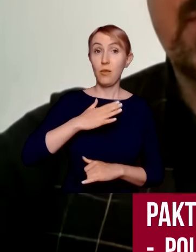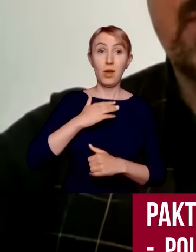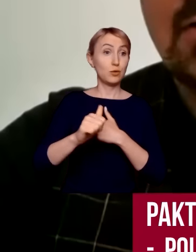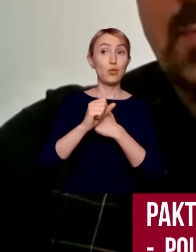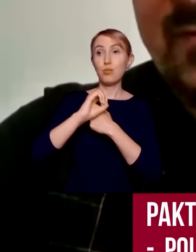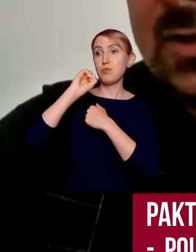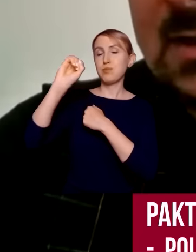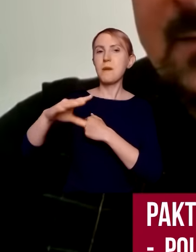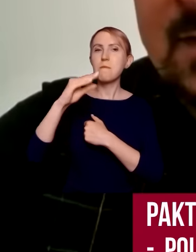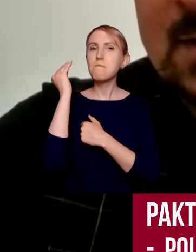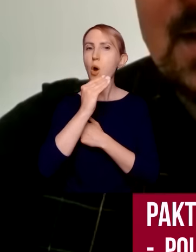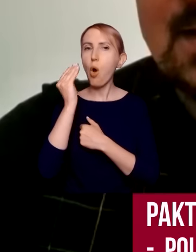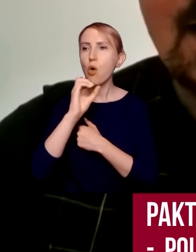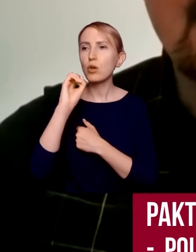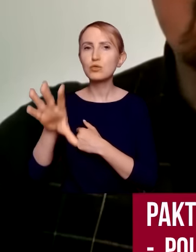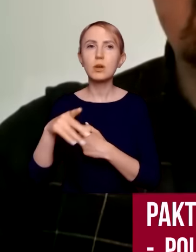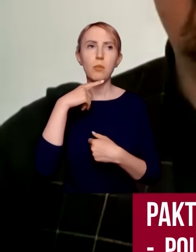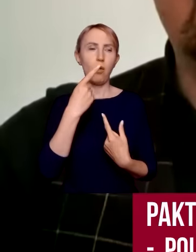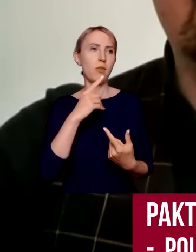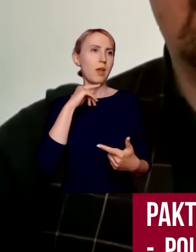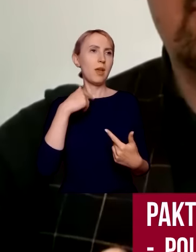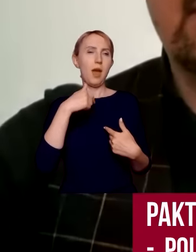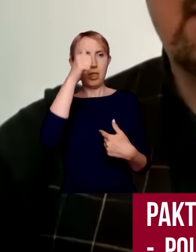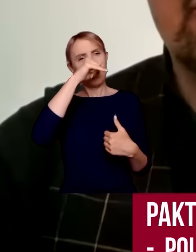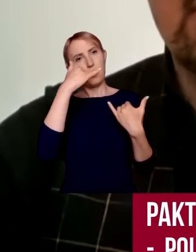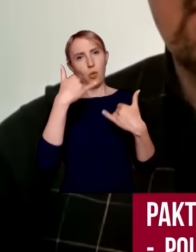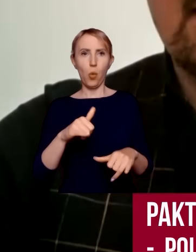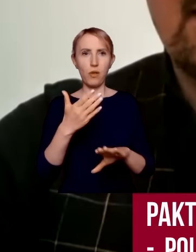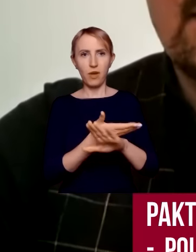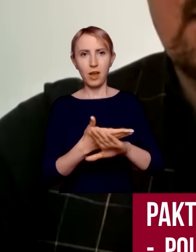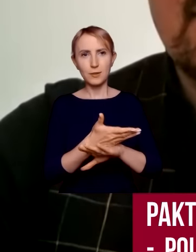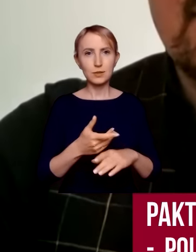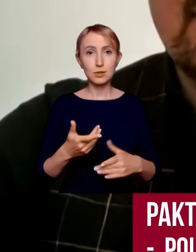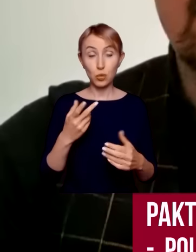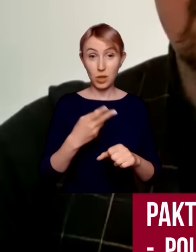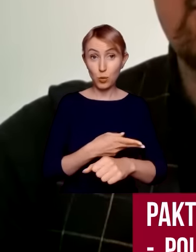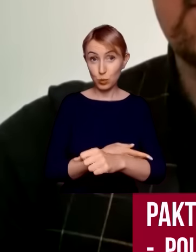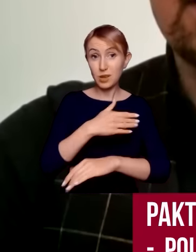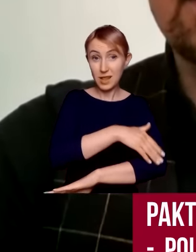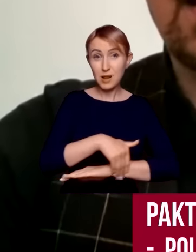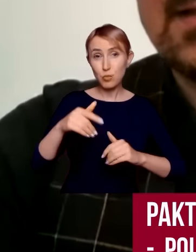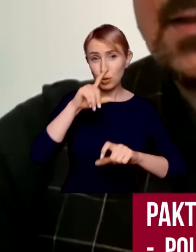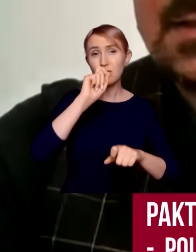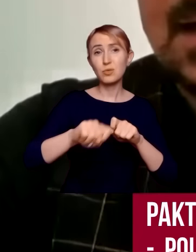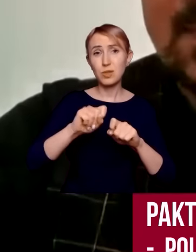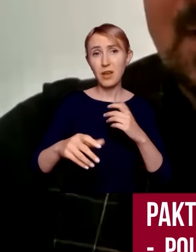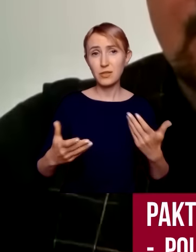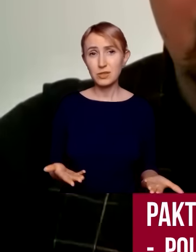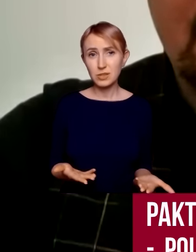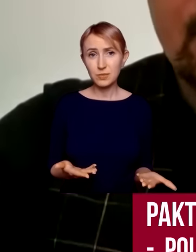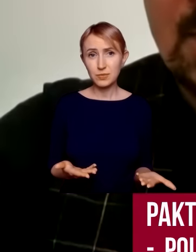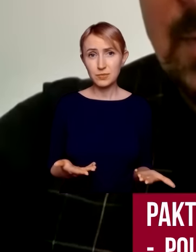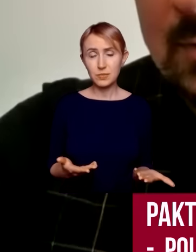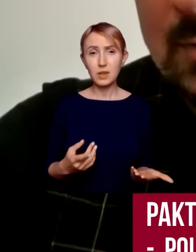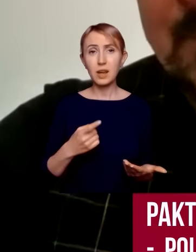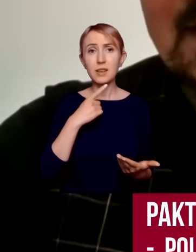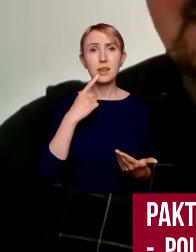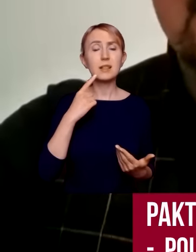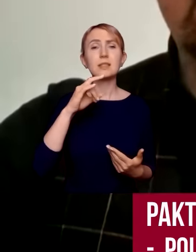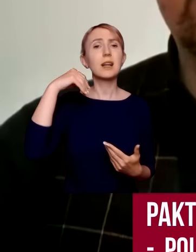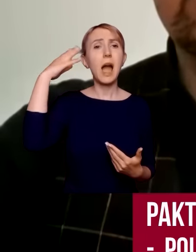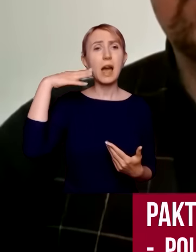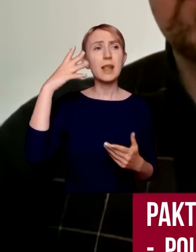Morza Śródziemnego i powie, że nazywa się tak i tak, czy taki urzędnik na granicy jest w stanie odróżnić dialekt języka arabskiego, skąd taki człowiek